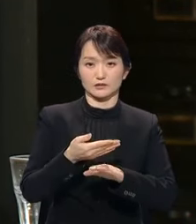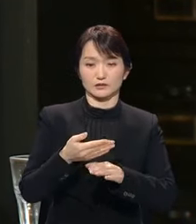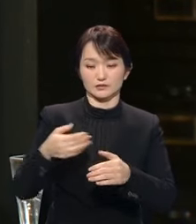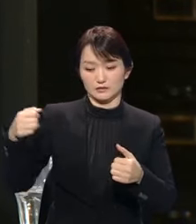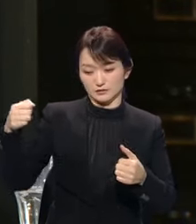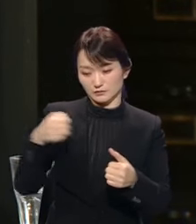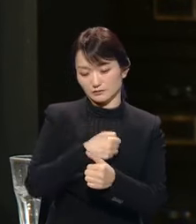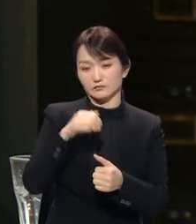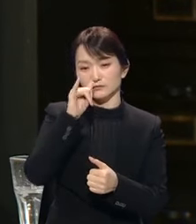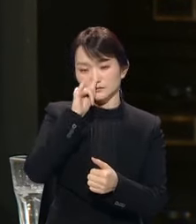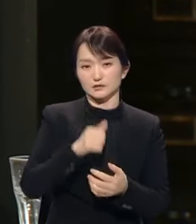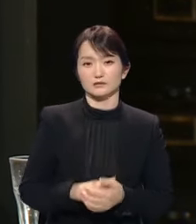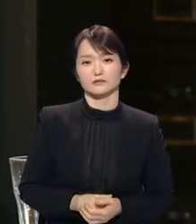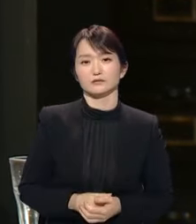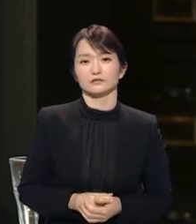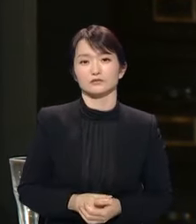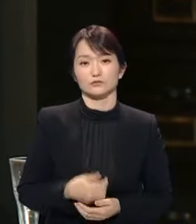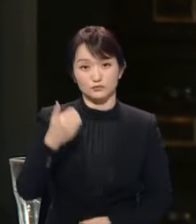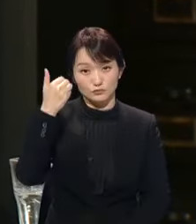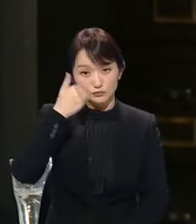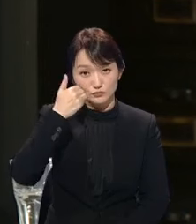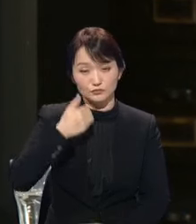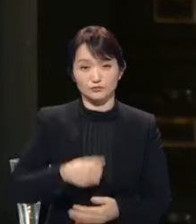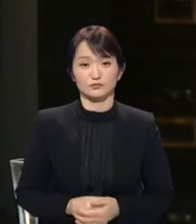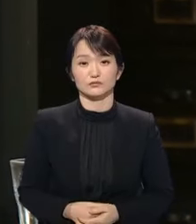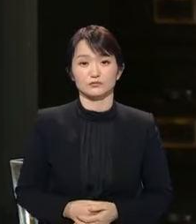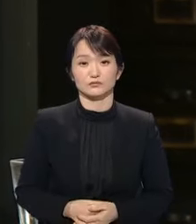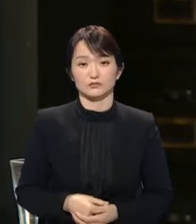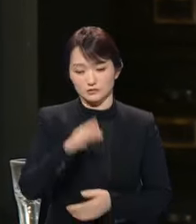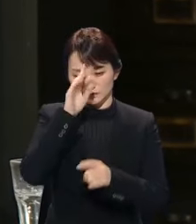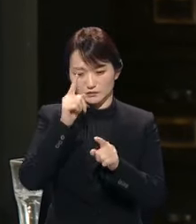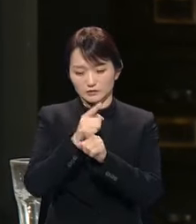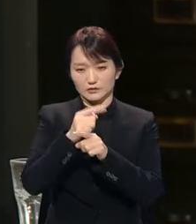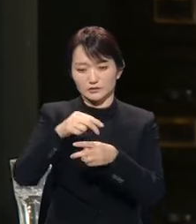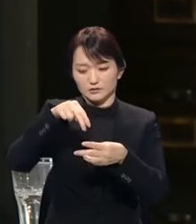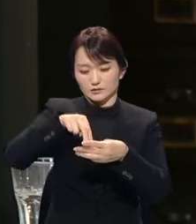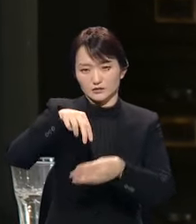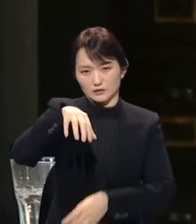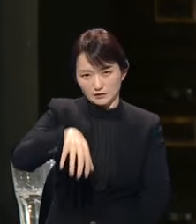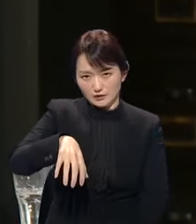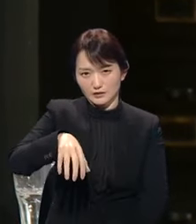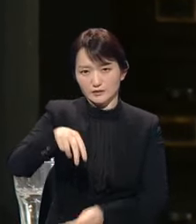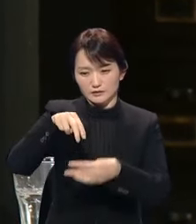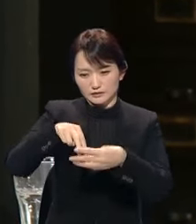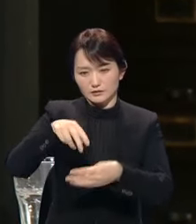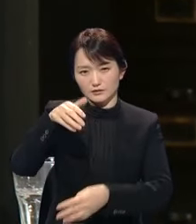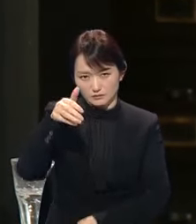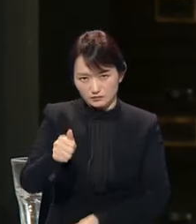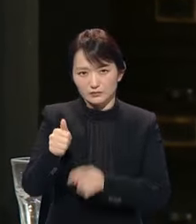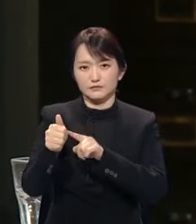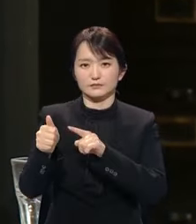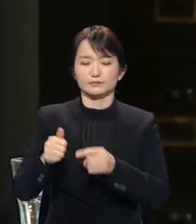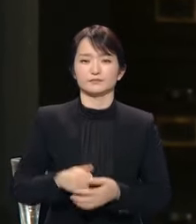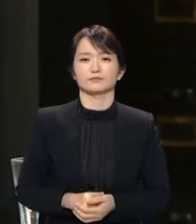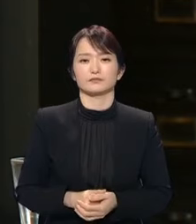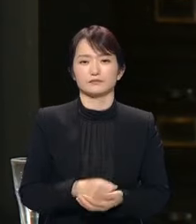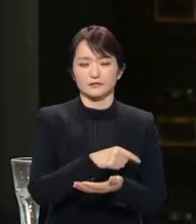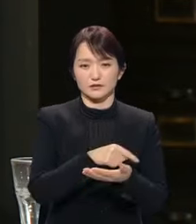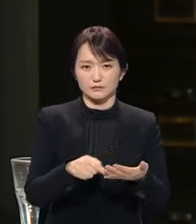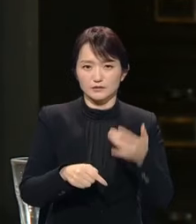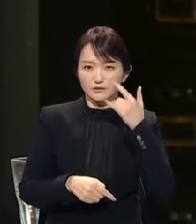학부모들의 주장에 따르면 말이죠. 바로 이 치료센터, 센터장이라는 건데요. 이어서 또 피해